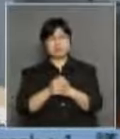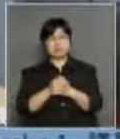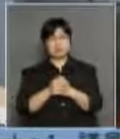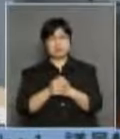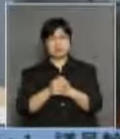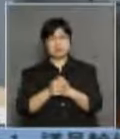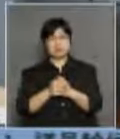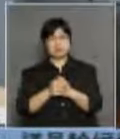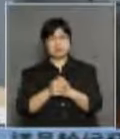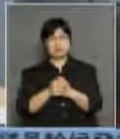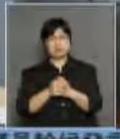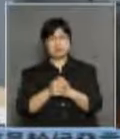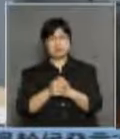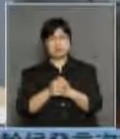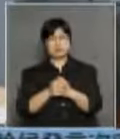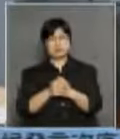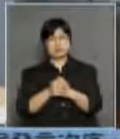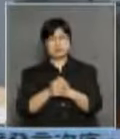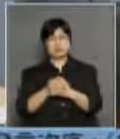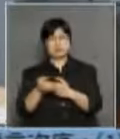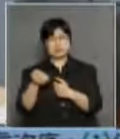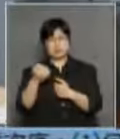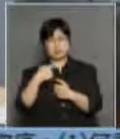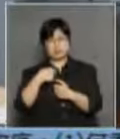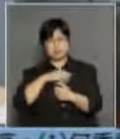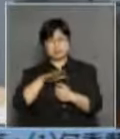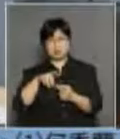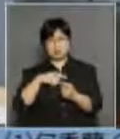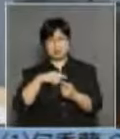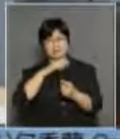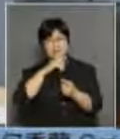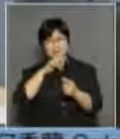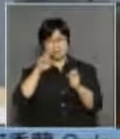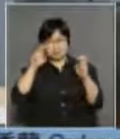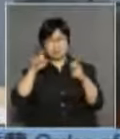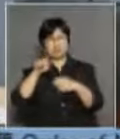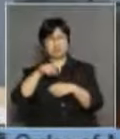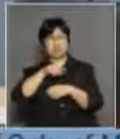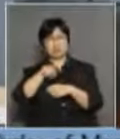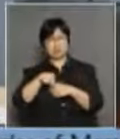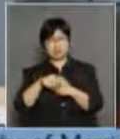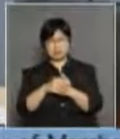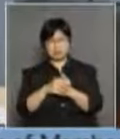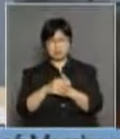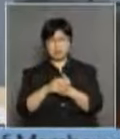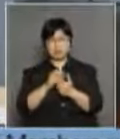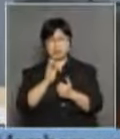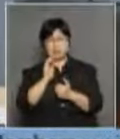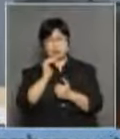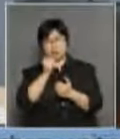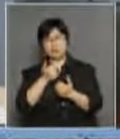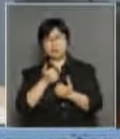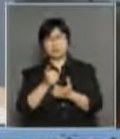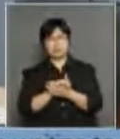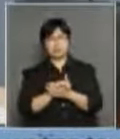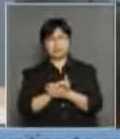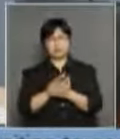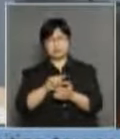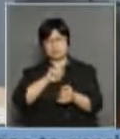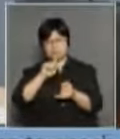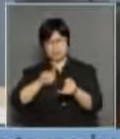喺度話我哋係偽命題咧，其實唔啱。仲有嘅最好講道理，咁佢咧就最後尾佢總結